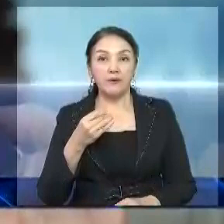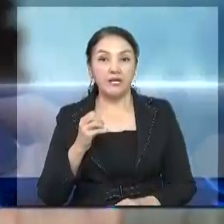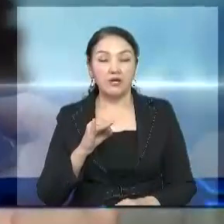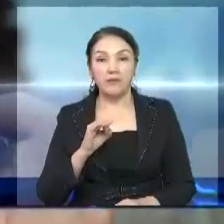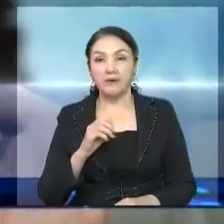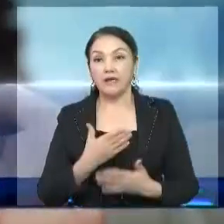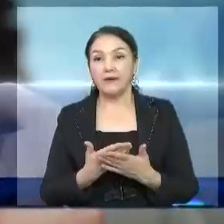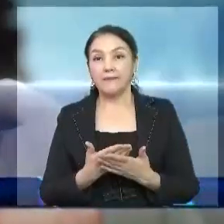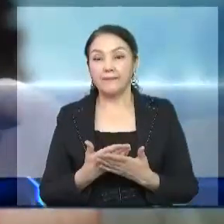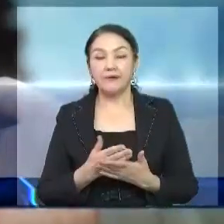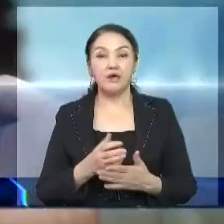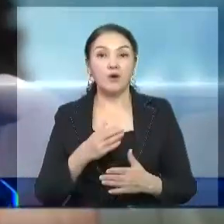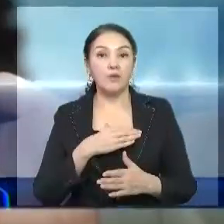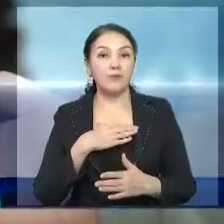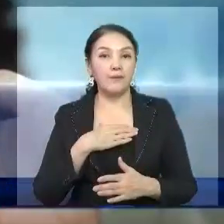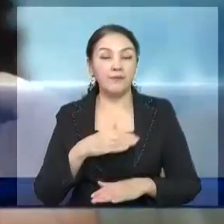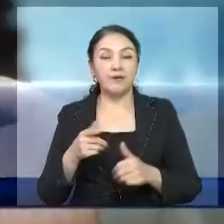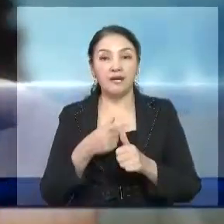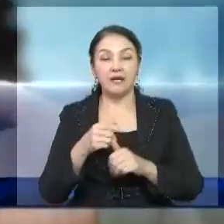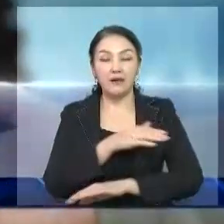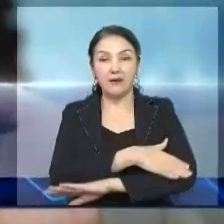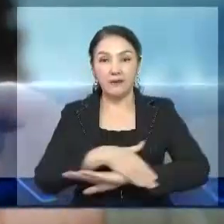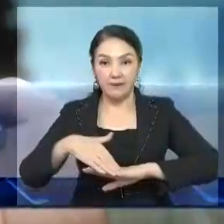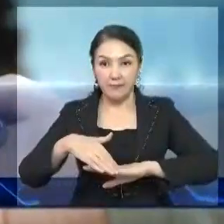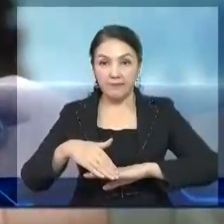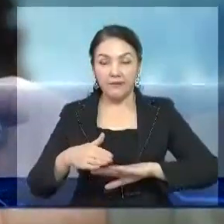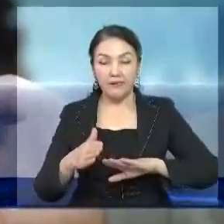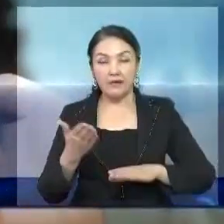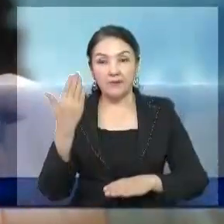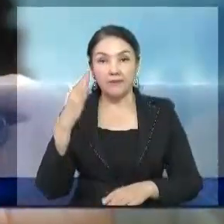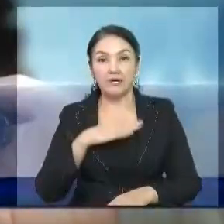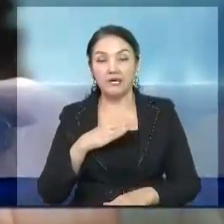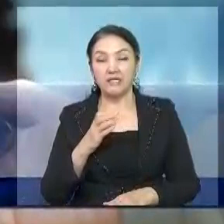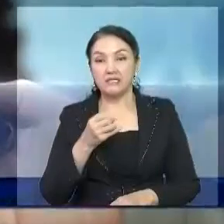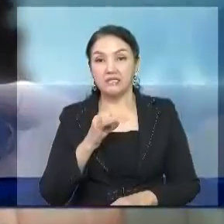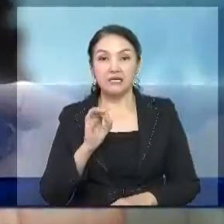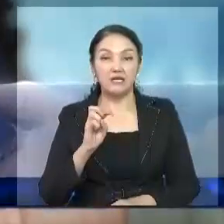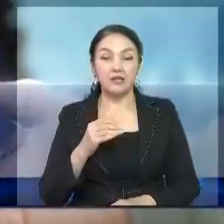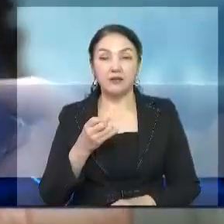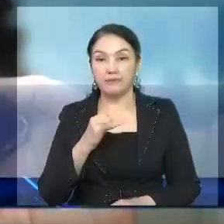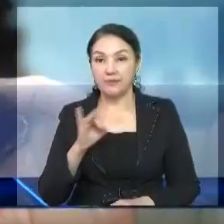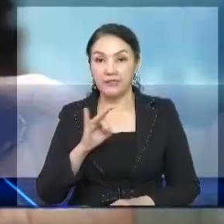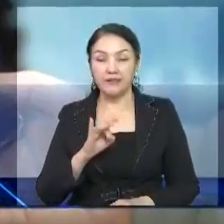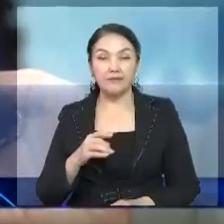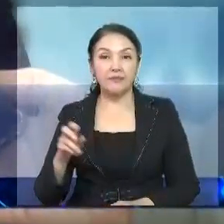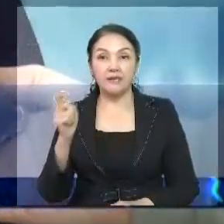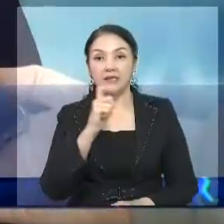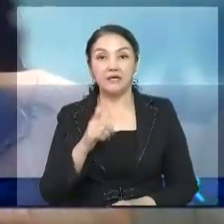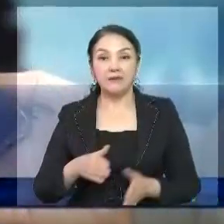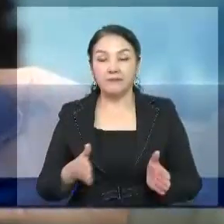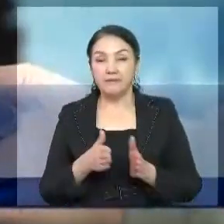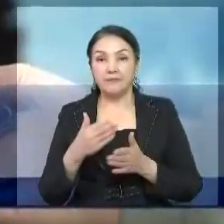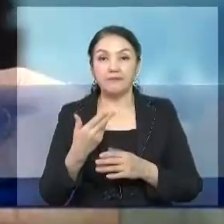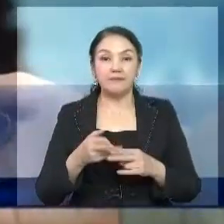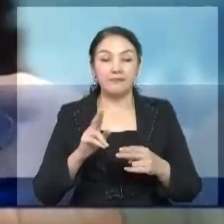Жаужюрекмбала. Названа улица, бывшая центральная сейчас Сартай Батыр, это по Хромтауской трассе.